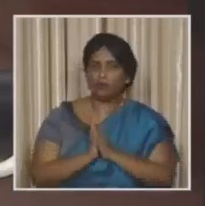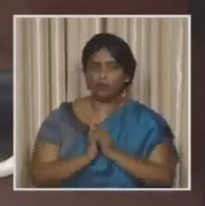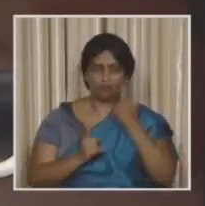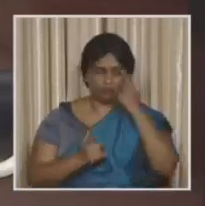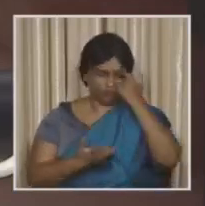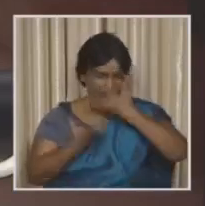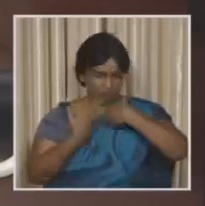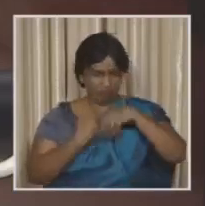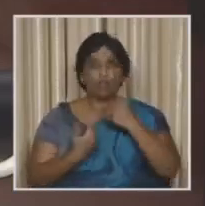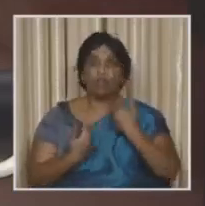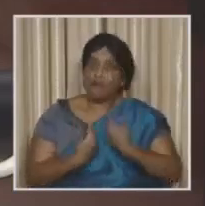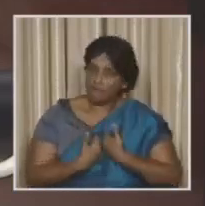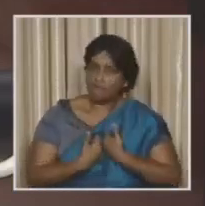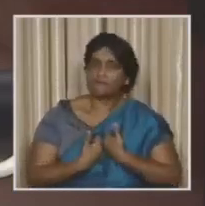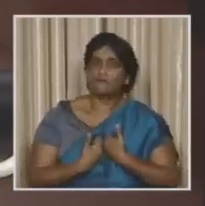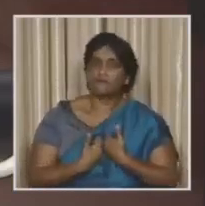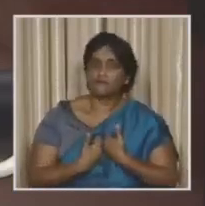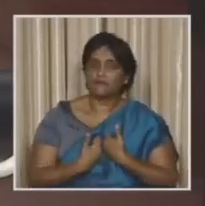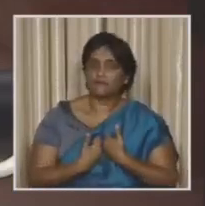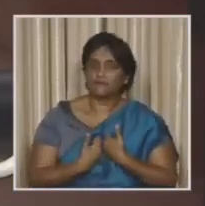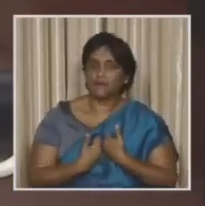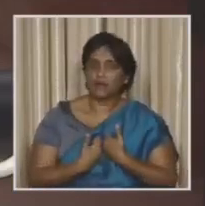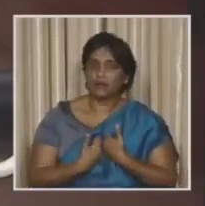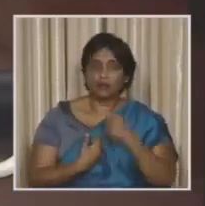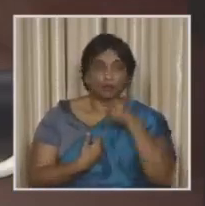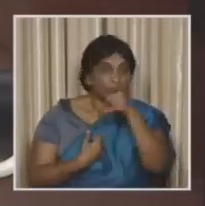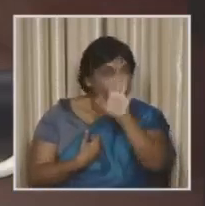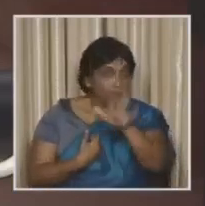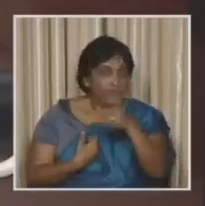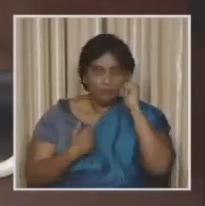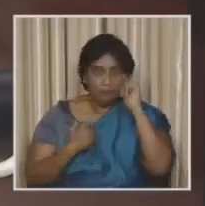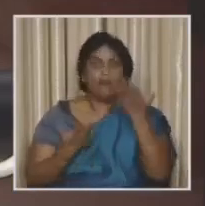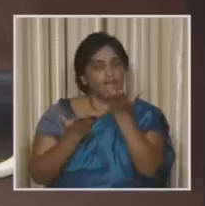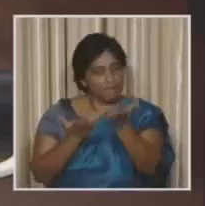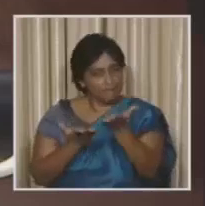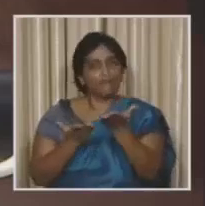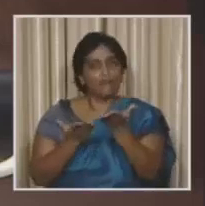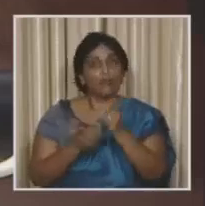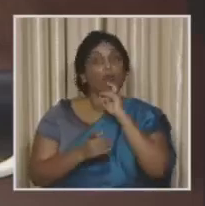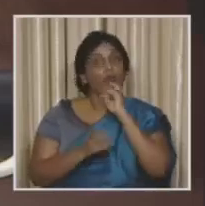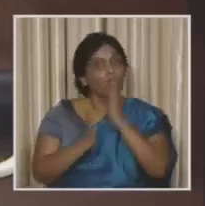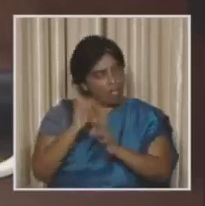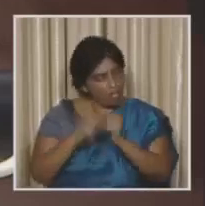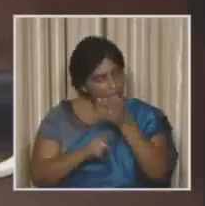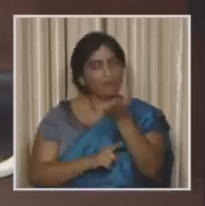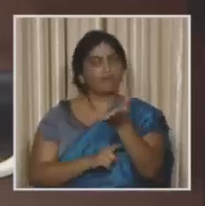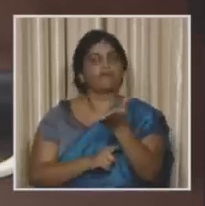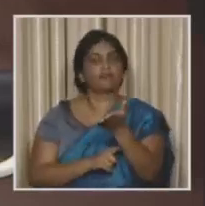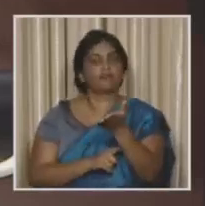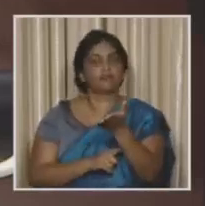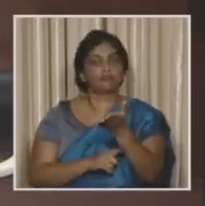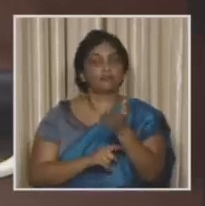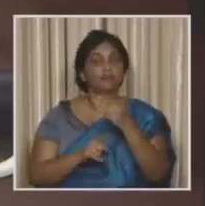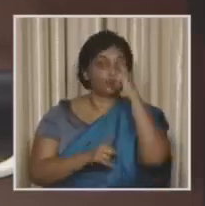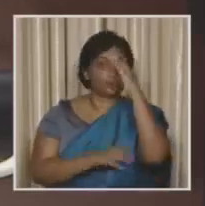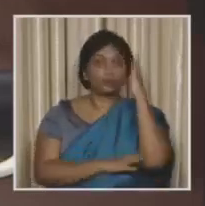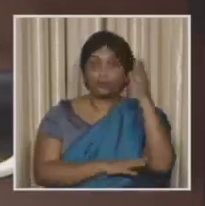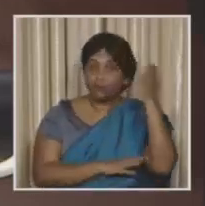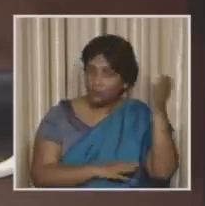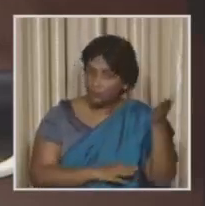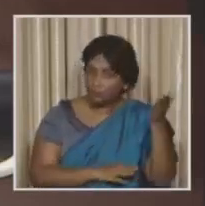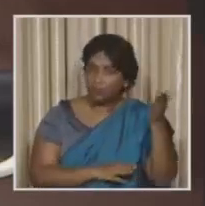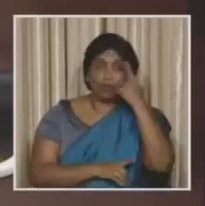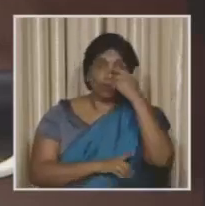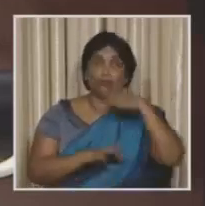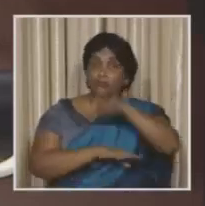bino. Matul atti bino. Madan nyobutu matul atti bino. Oh, adikara matu tu matul itu bino, khadil lulu anse tulu,